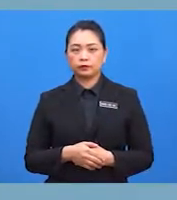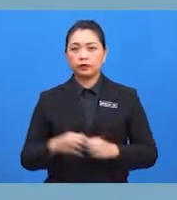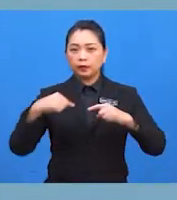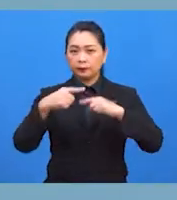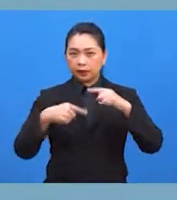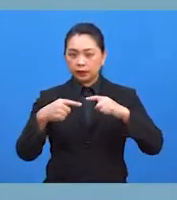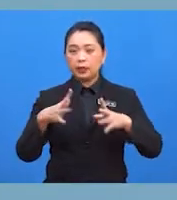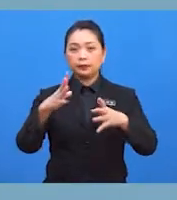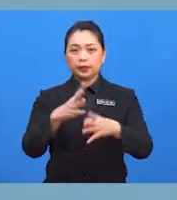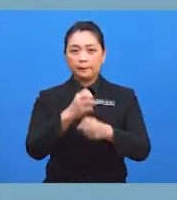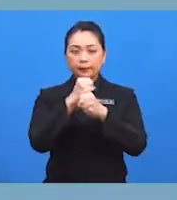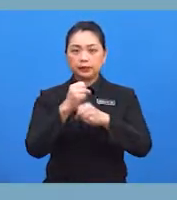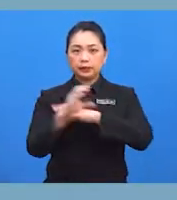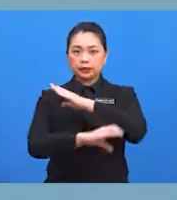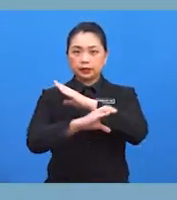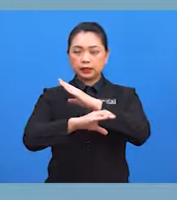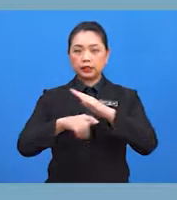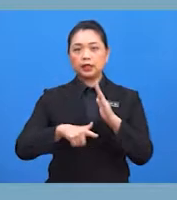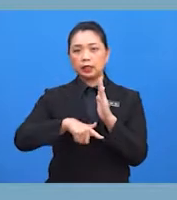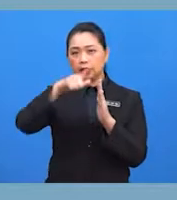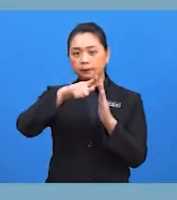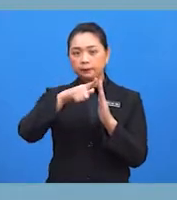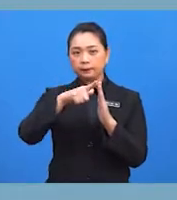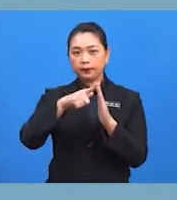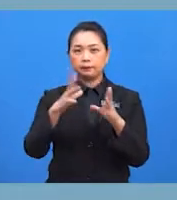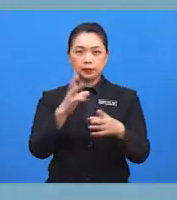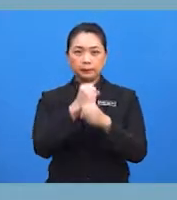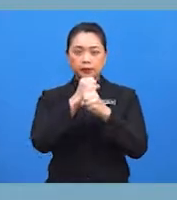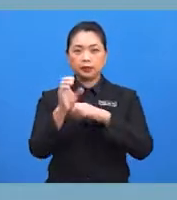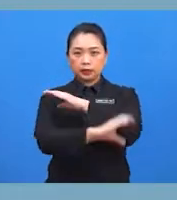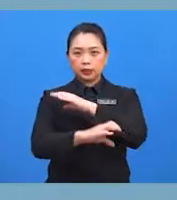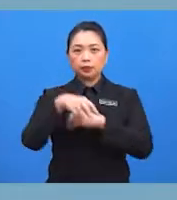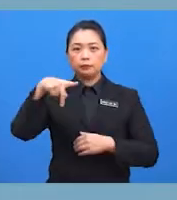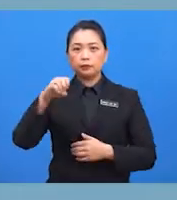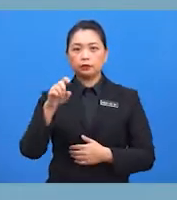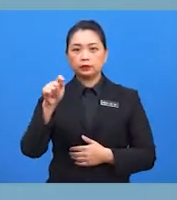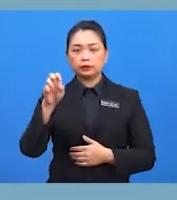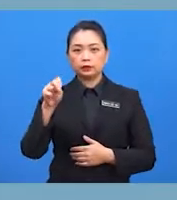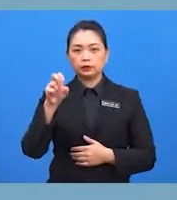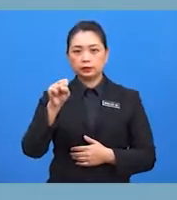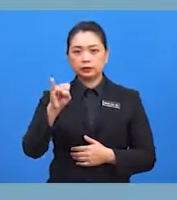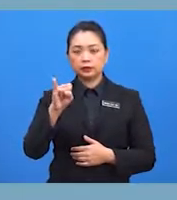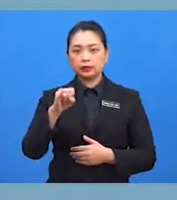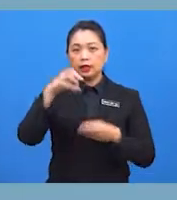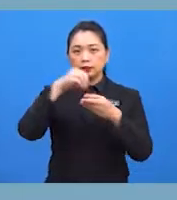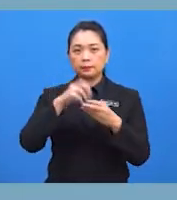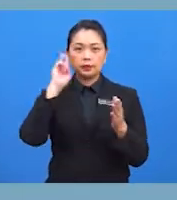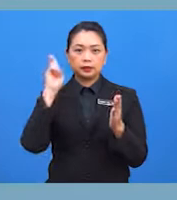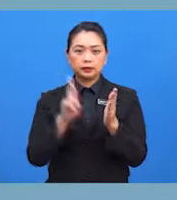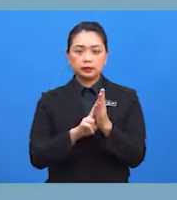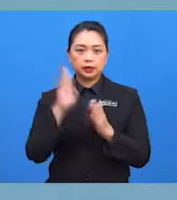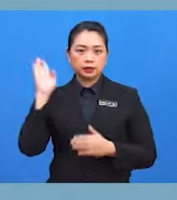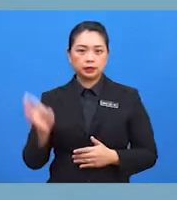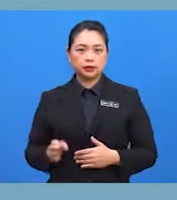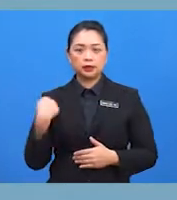negara sebenar melebihi pendapatan negara potensi. Dari rajah, kita lihat jangka masa tersebut